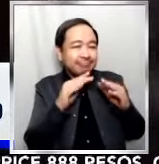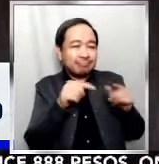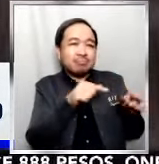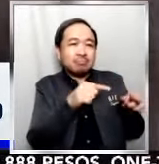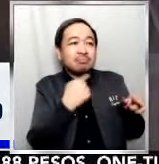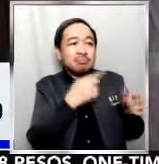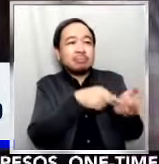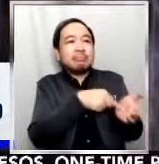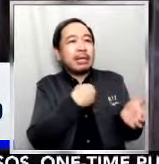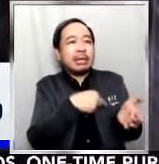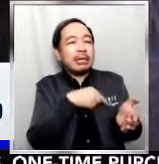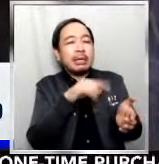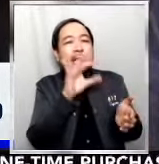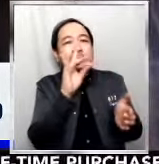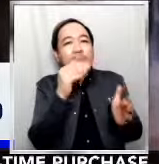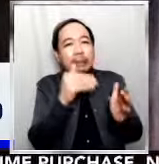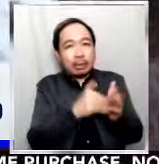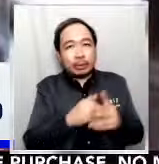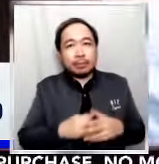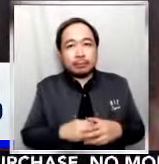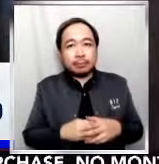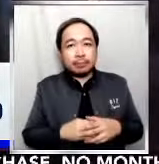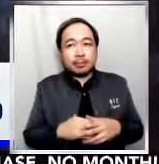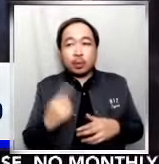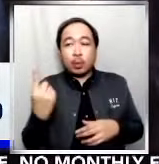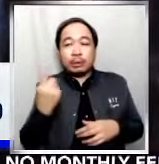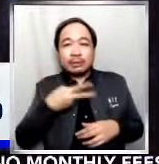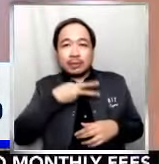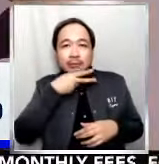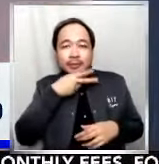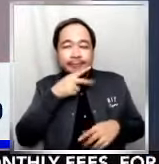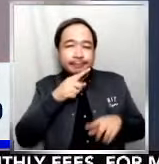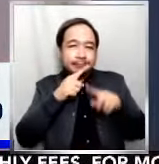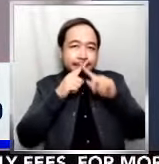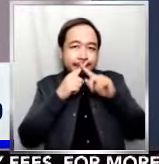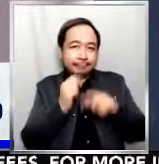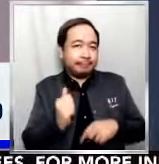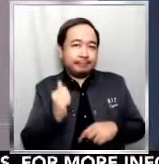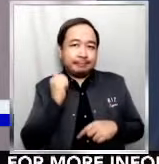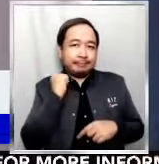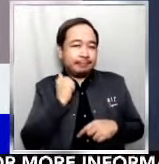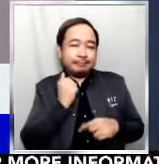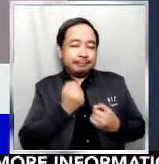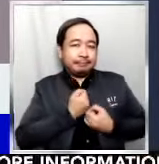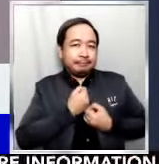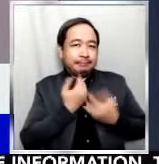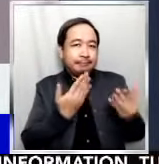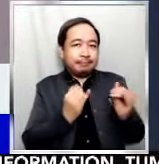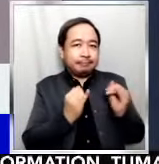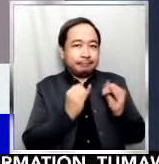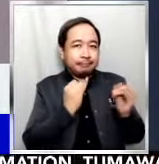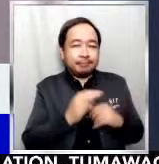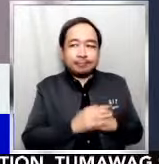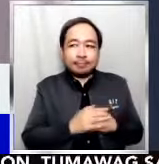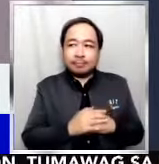Tumanggi namang magbigay ng pahayag ang isa pang suspect na si Rona Castañeda. Paano po kayo nasangkot dito?